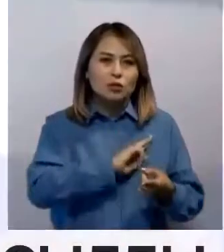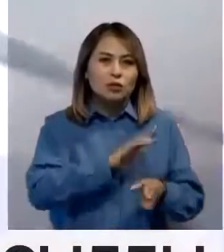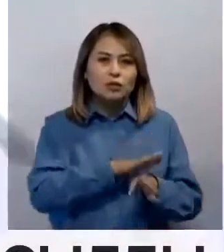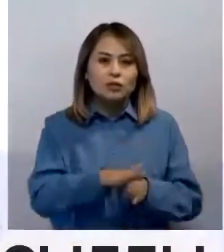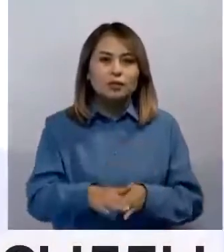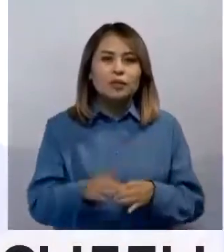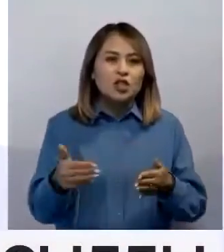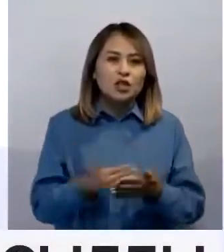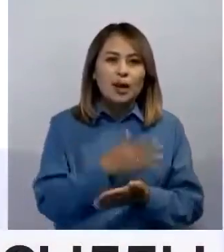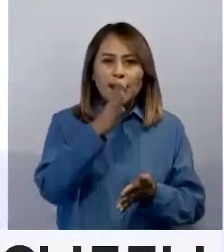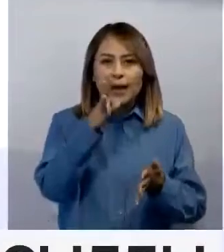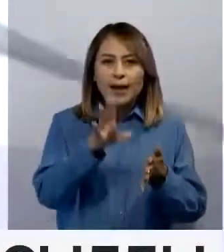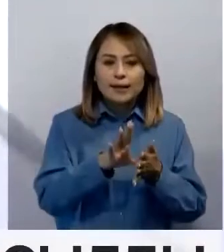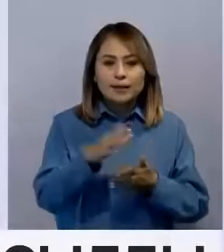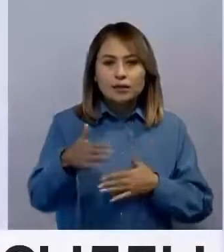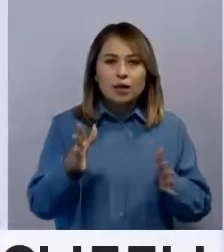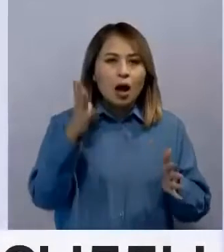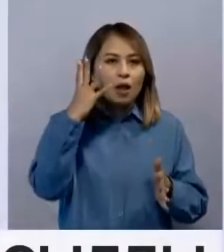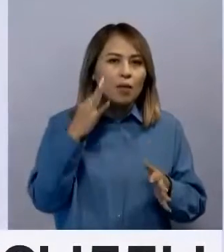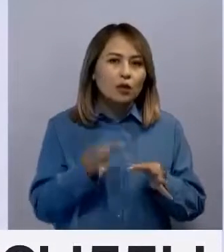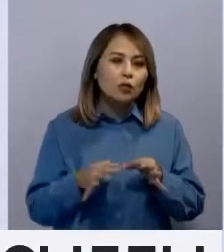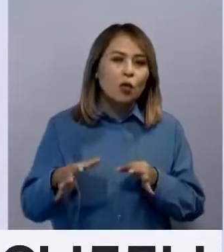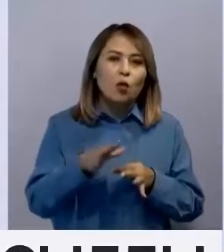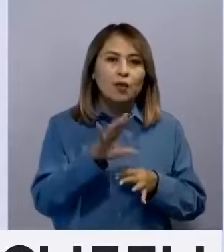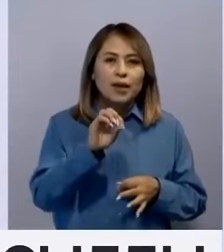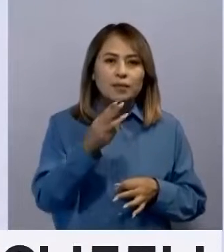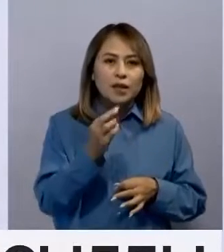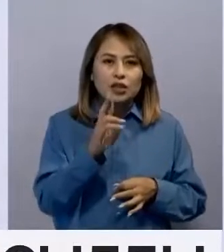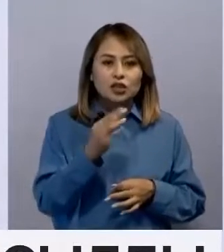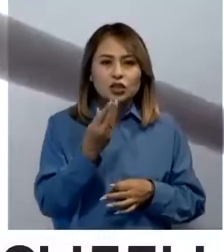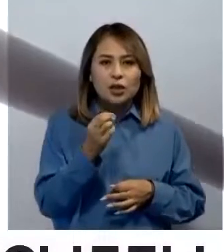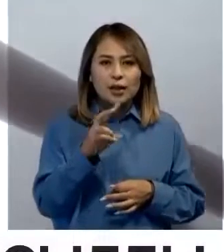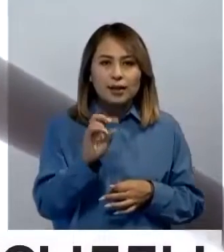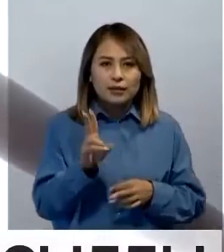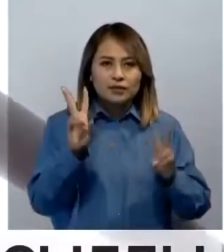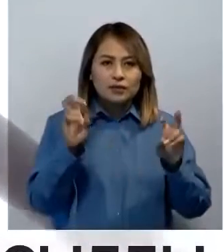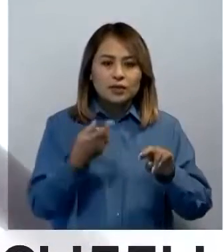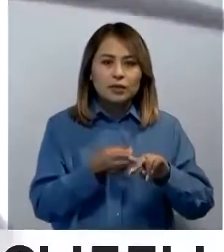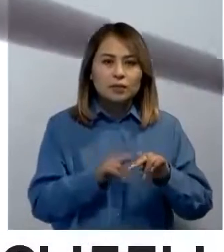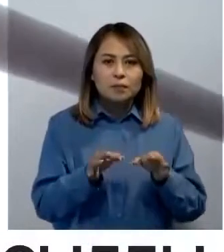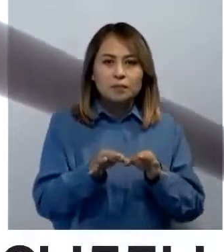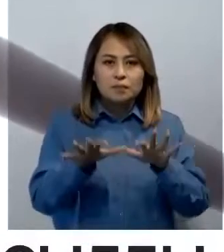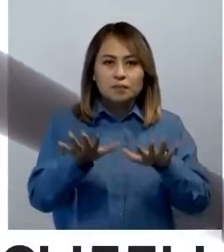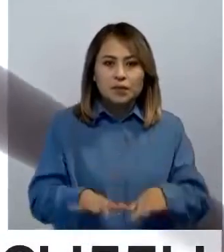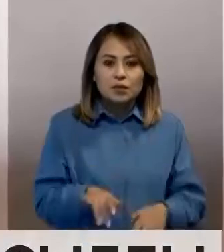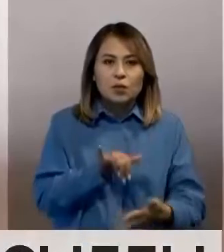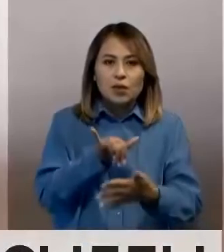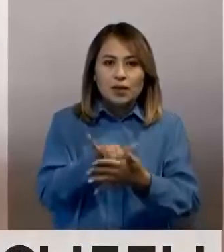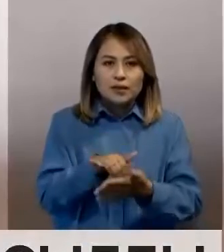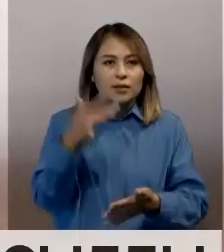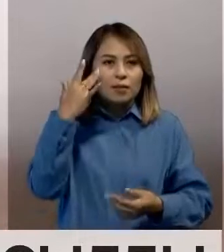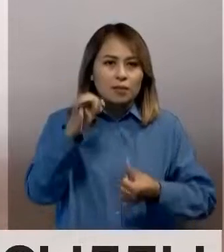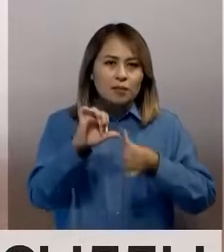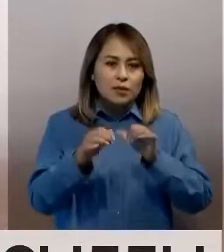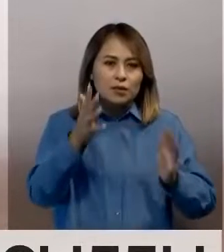жатырмыз. Жаңа электр станциясы Алматы облысының Еңбекшіқазақ ауданындағы шелек дәлізі деп аталатын аумақта орналасқан. Мұнда үнемі соғып